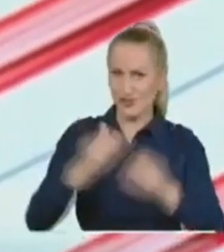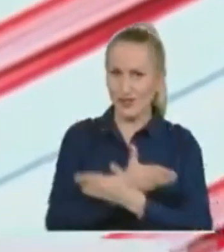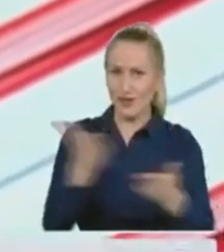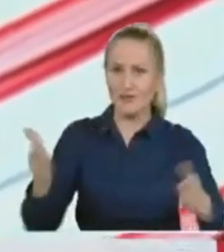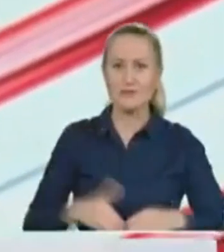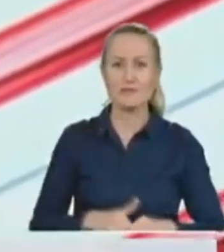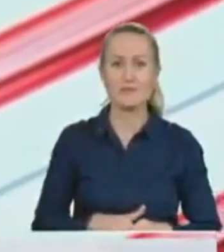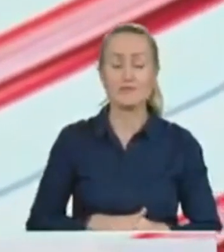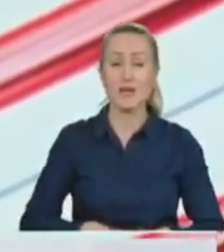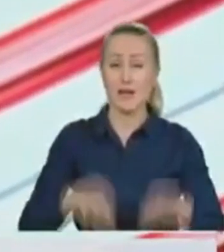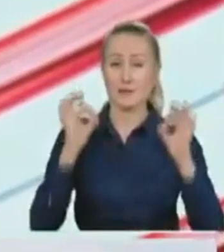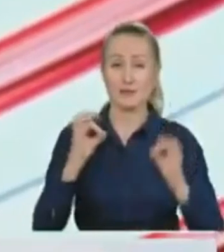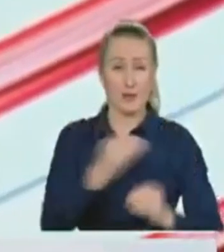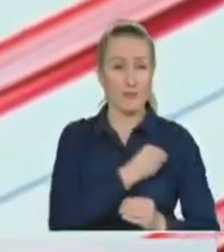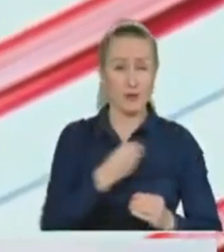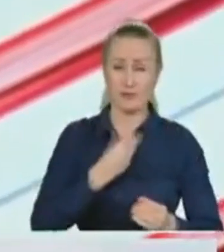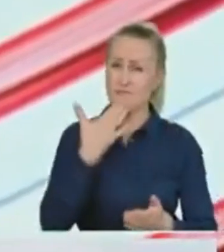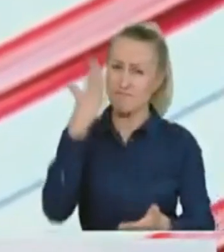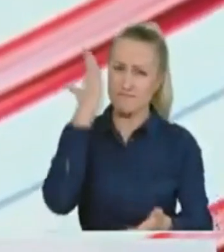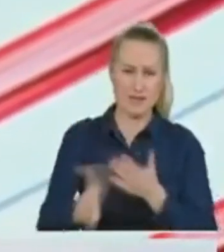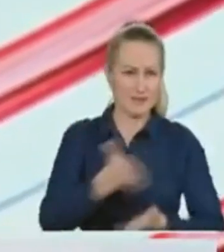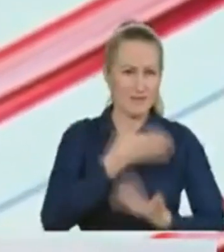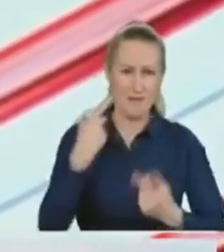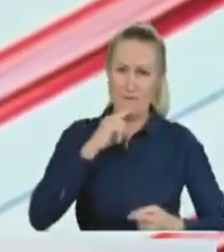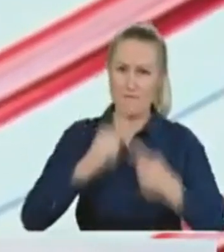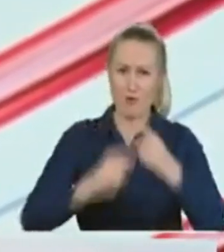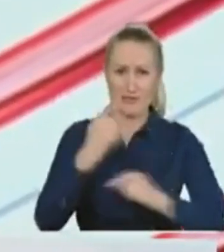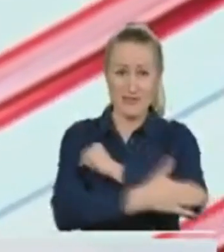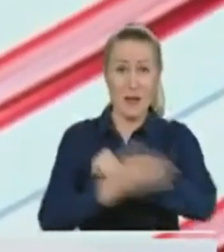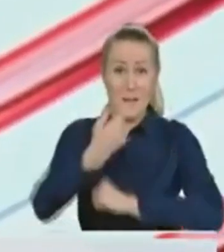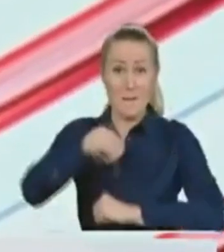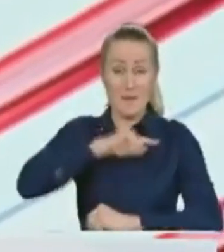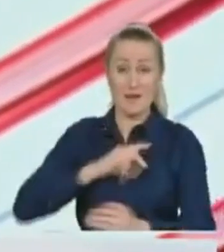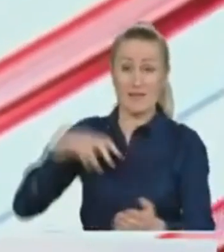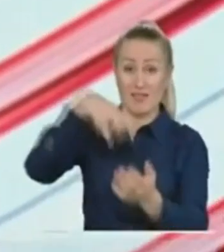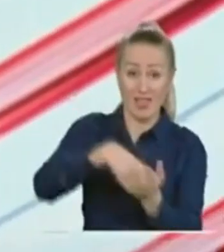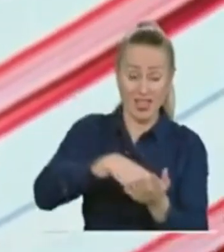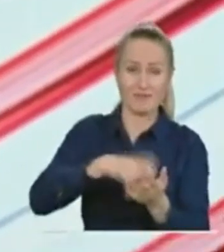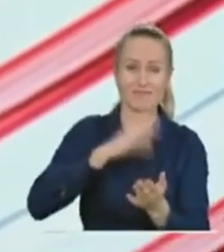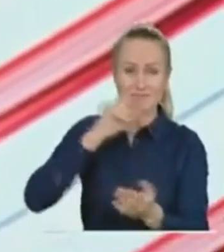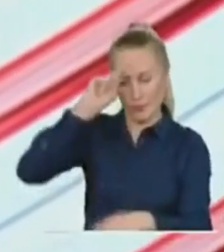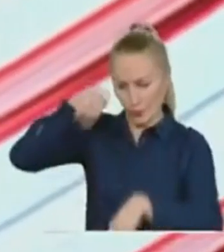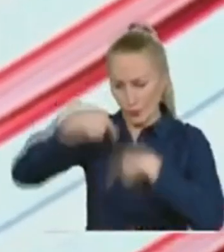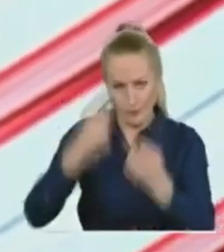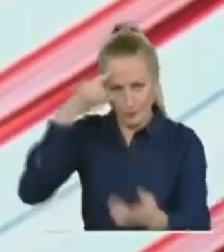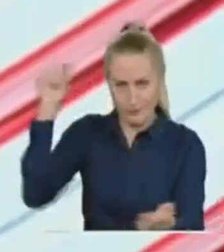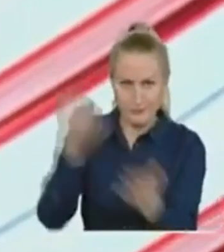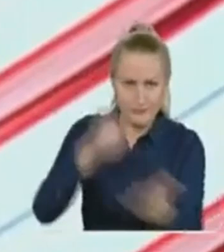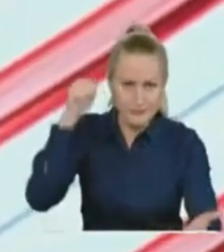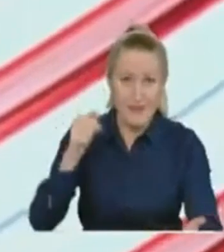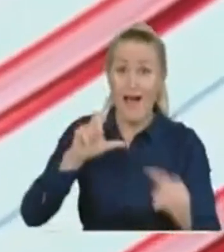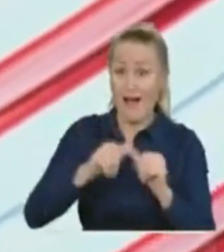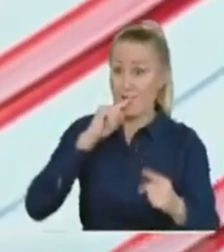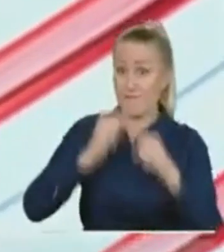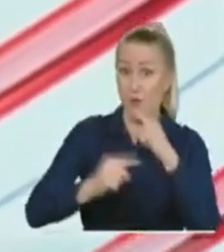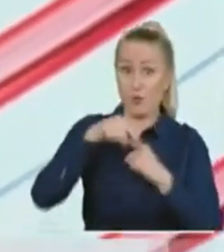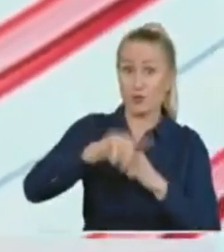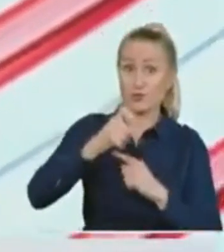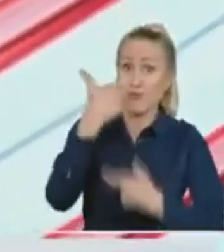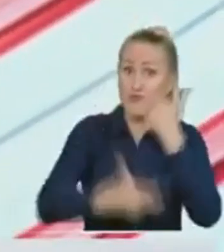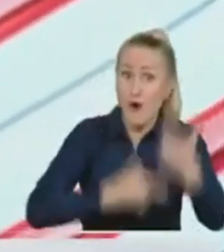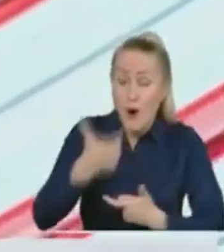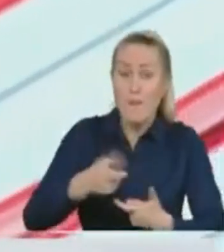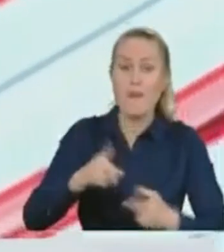панове, сьогодні Польща не має зовнішньої політики. Встаючи з колін, ми упали на голову. А та політика, яку проводимо, це політика,